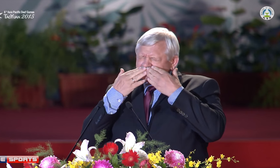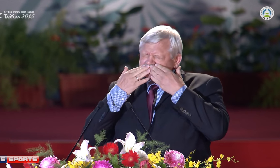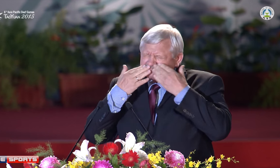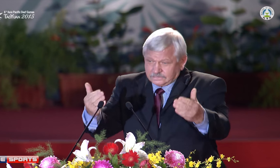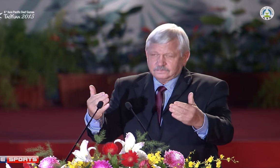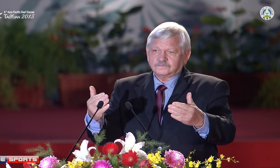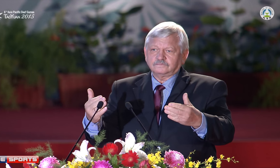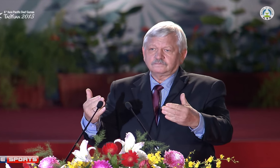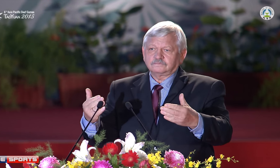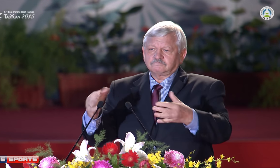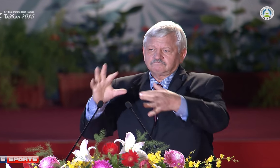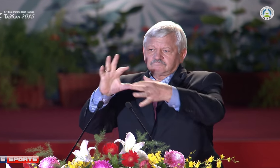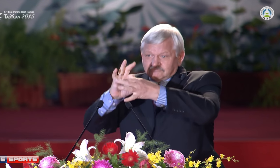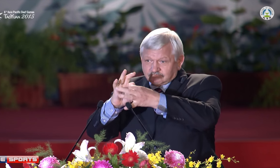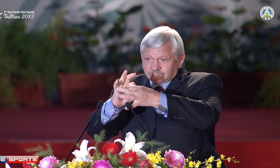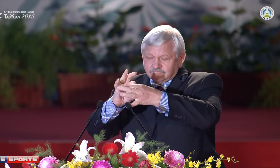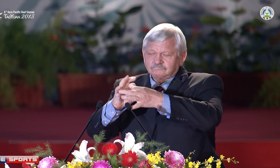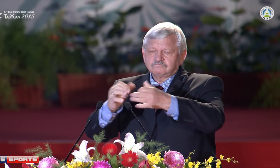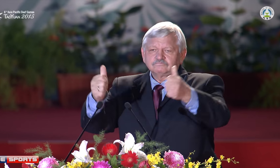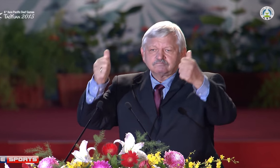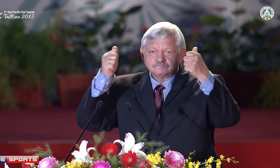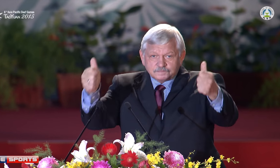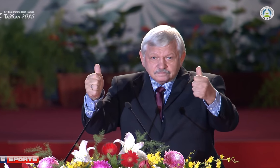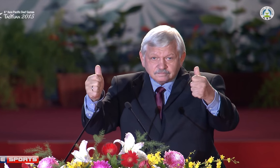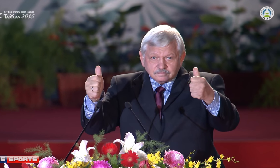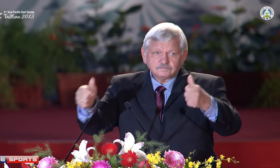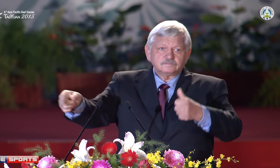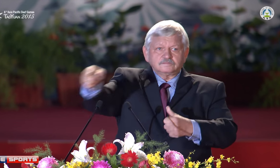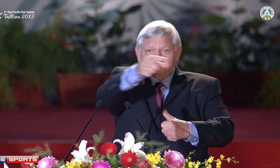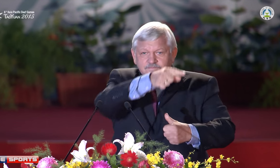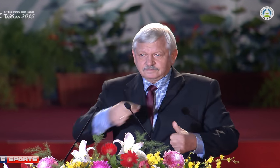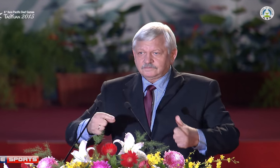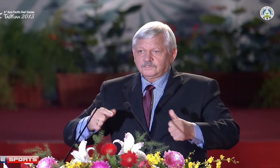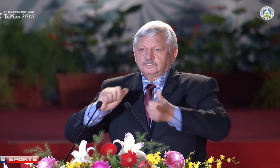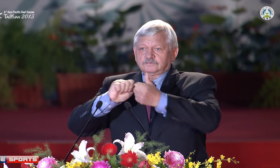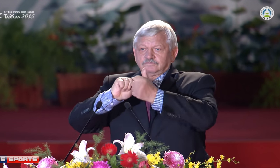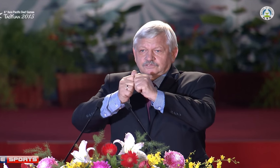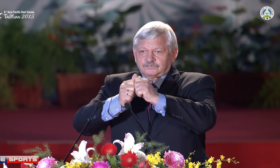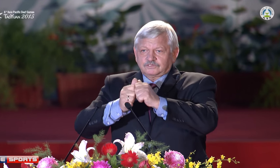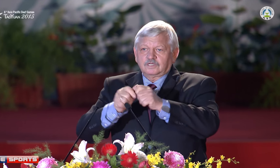以及每一个单位给我们的支持，在这里要特别的感谢。